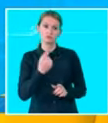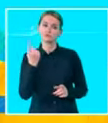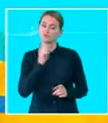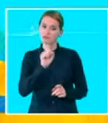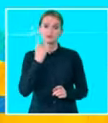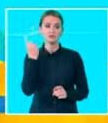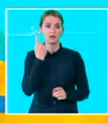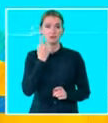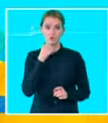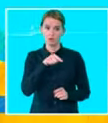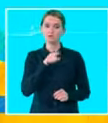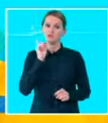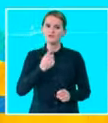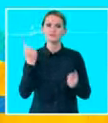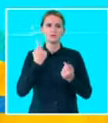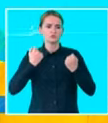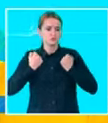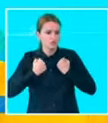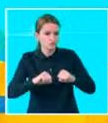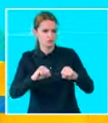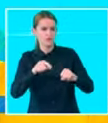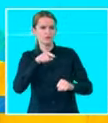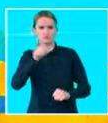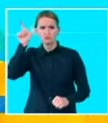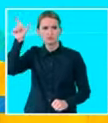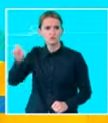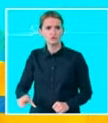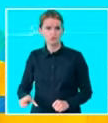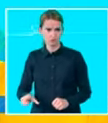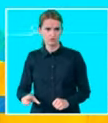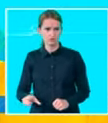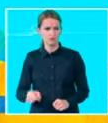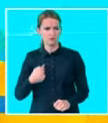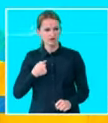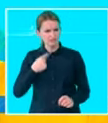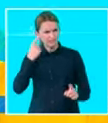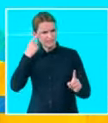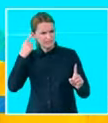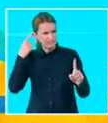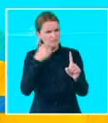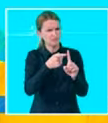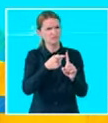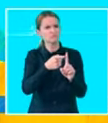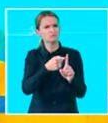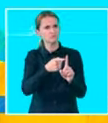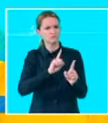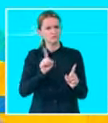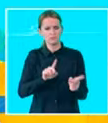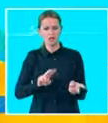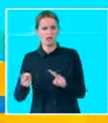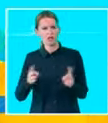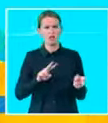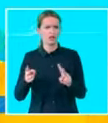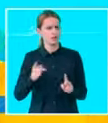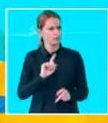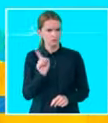Аз съм човек с каузи и с мнение и аз няма как да се отметна от тях. Първо, защото никога не би го направила